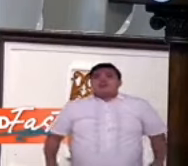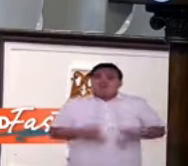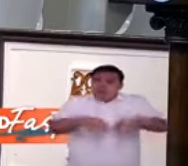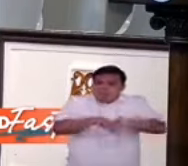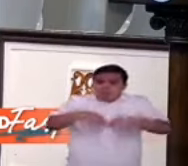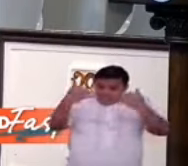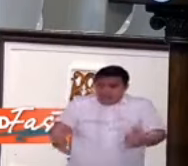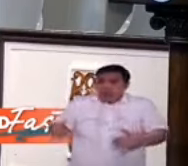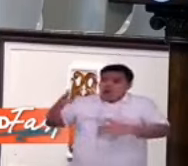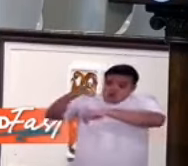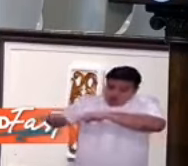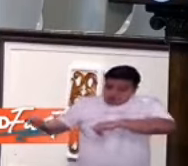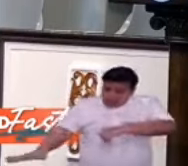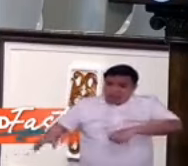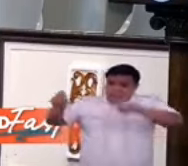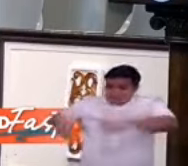Padlungay niyo mga anak.